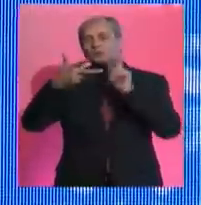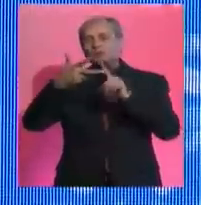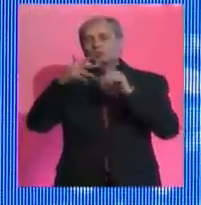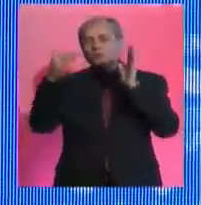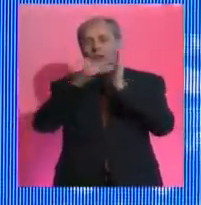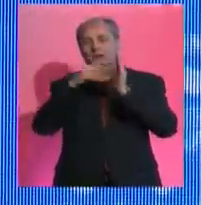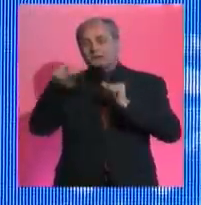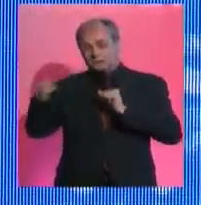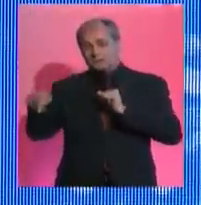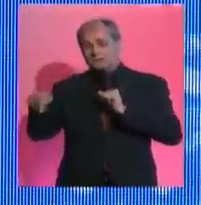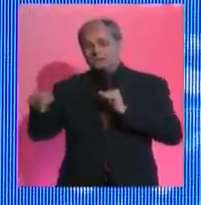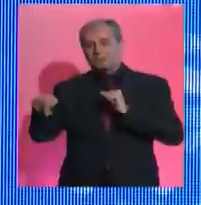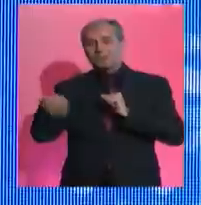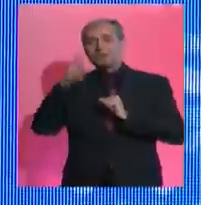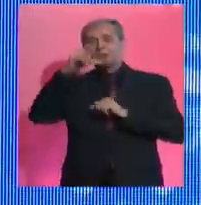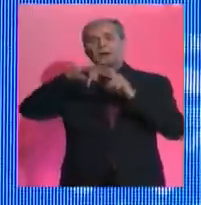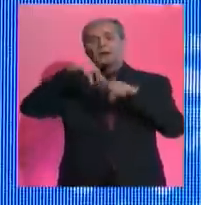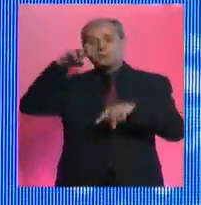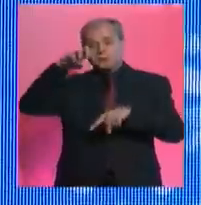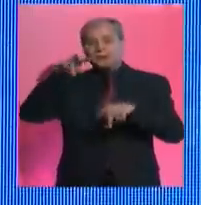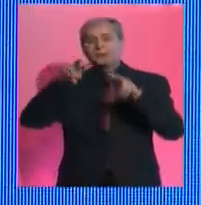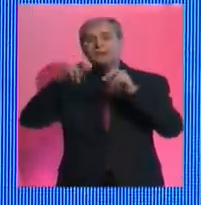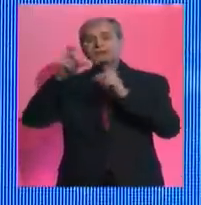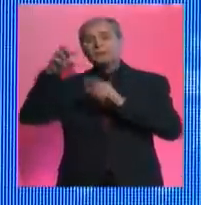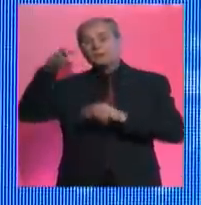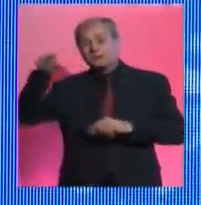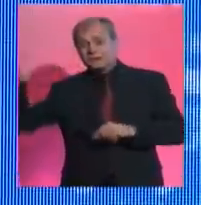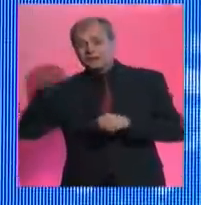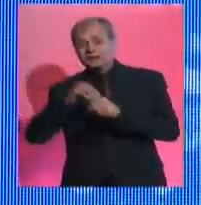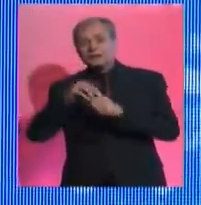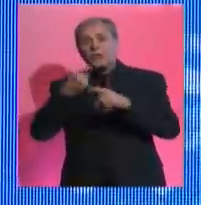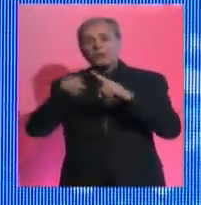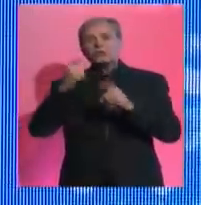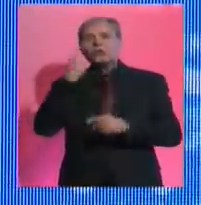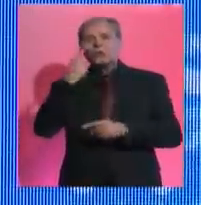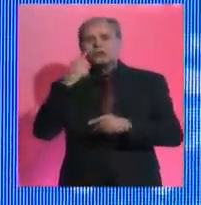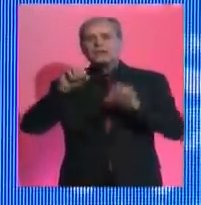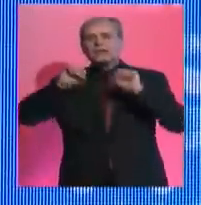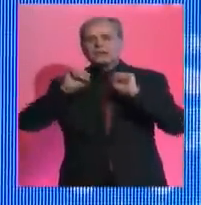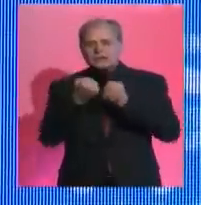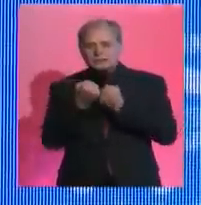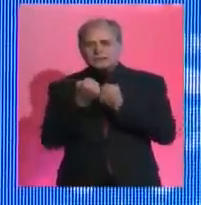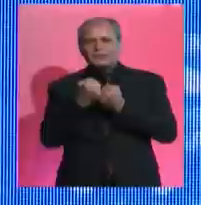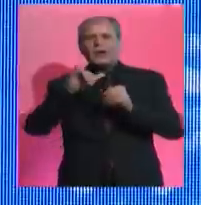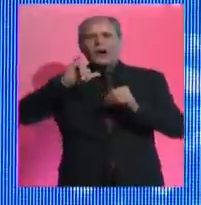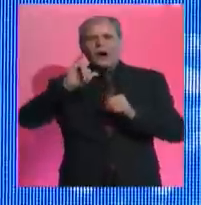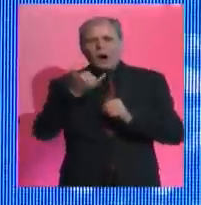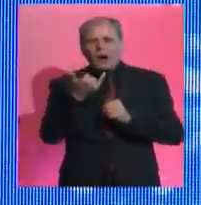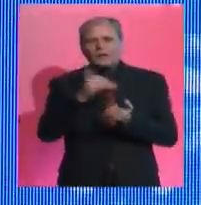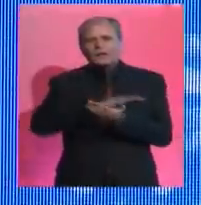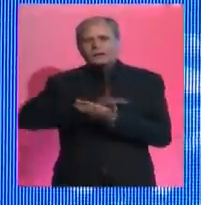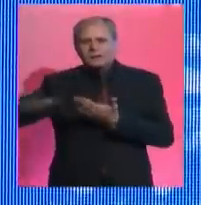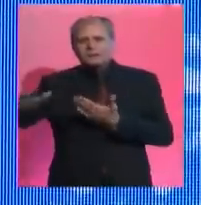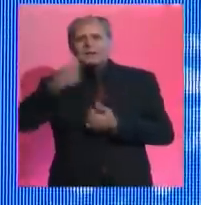maddesinde yer almaktadır Burcu chp-msp koalisyon hükümeti kırgınlık ve acıları giderek